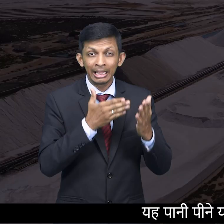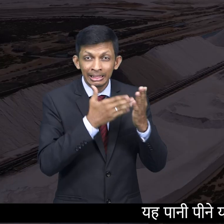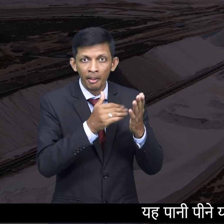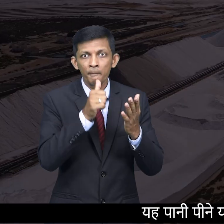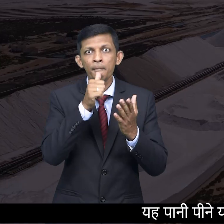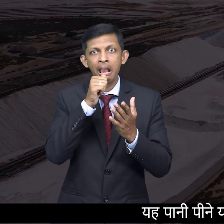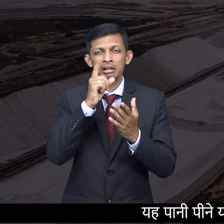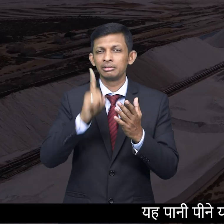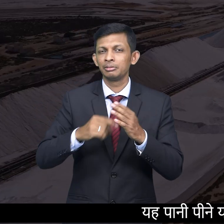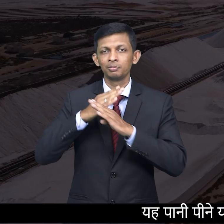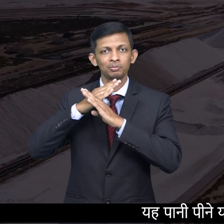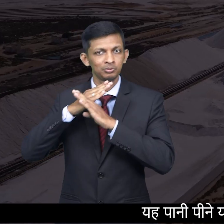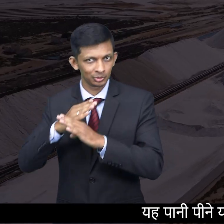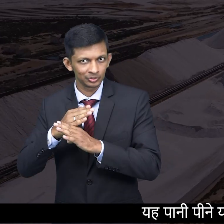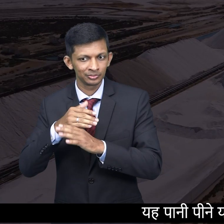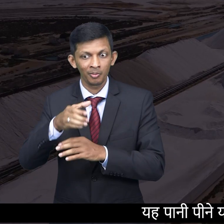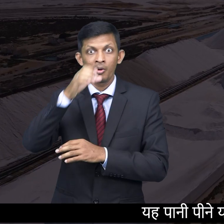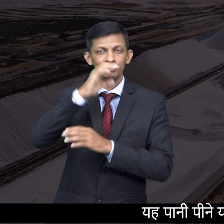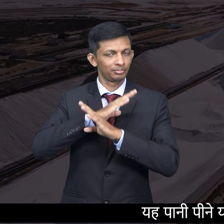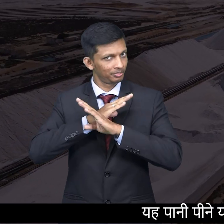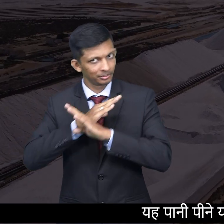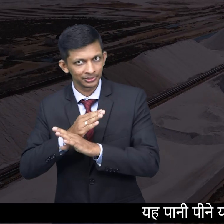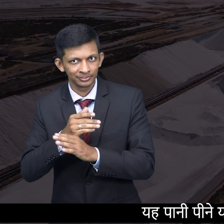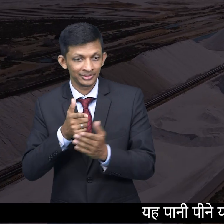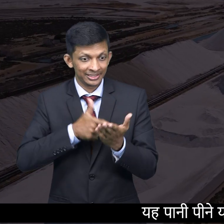यह पानी पीने या सिंचाई के लिए उपयुक्त नहीं है।